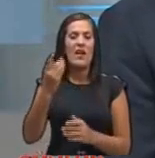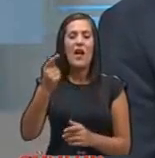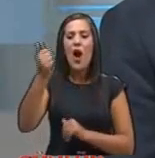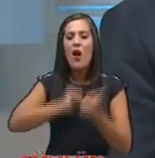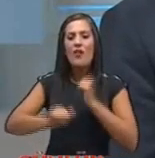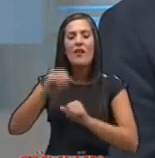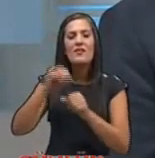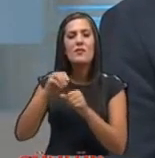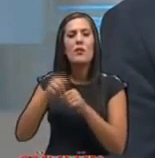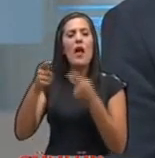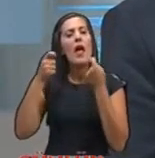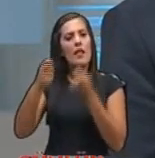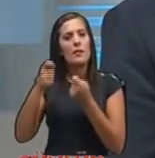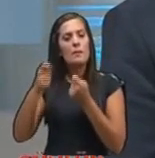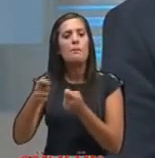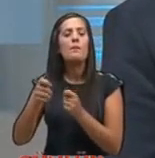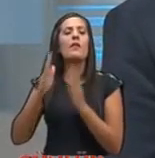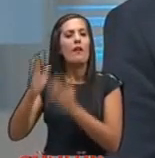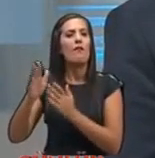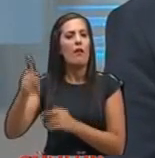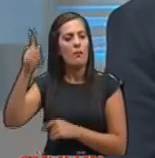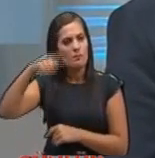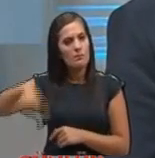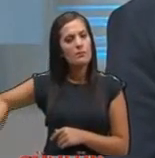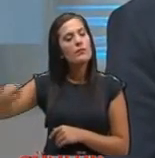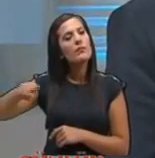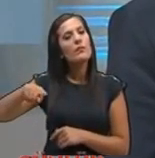bellidir. Bunlar da eğitimlerine devam etmektedirler.